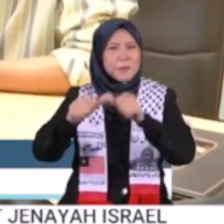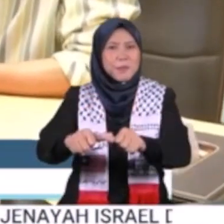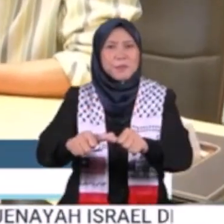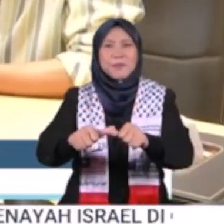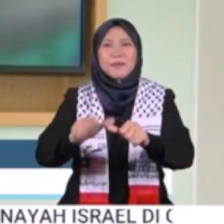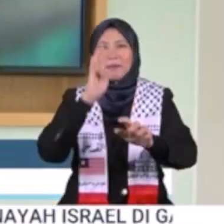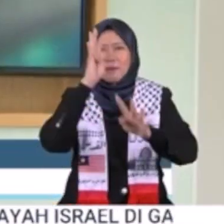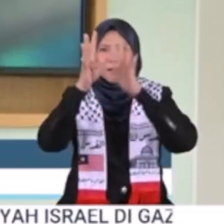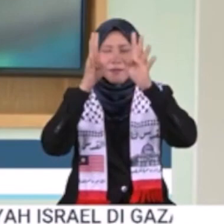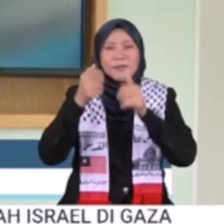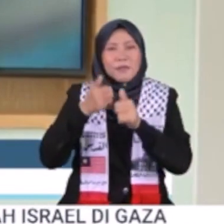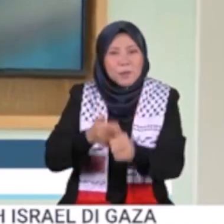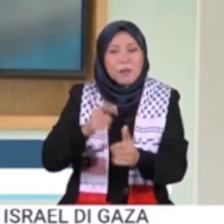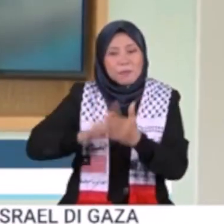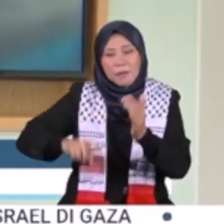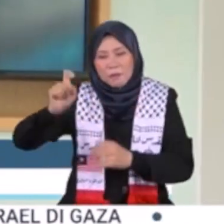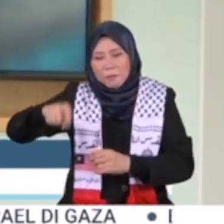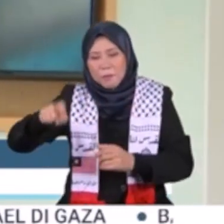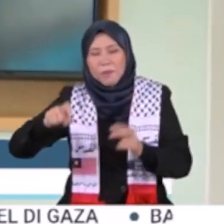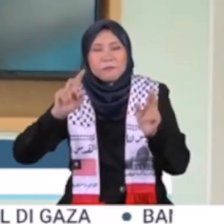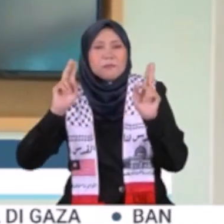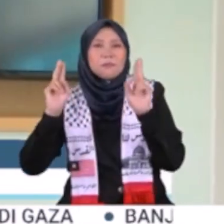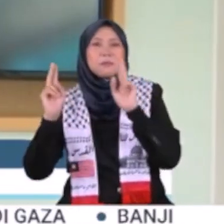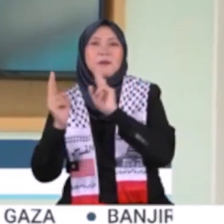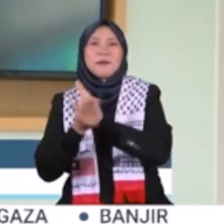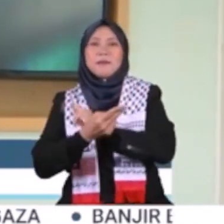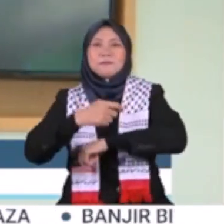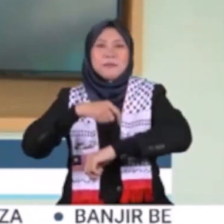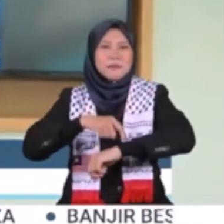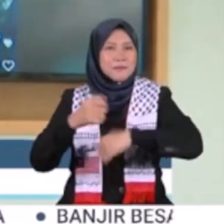terus-menerus mengikut kehendak dan perubahan semasa.